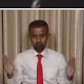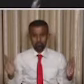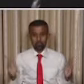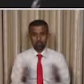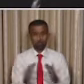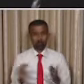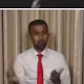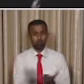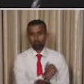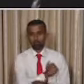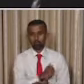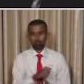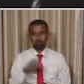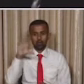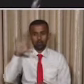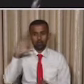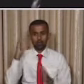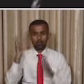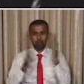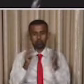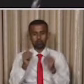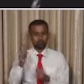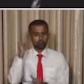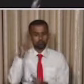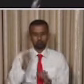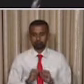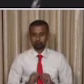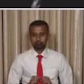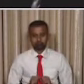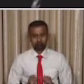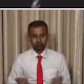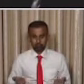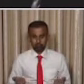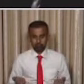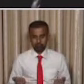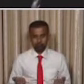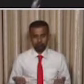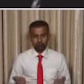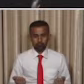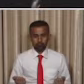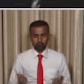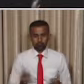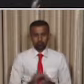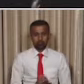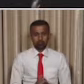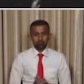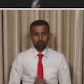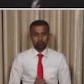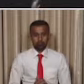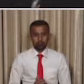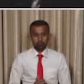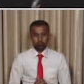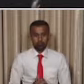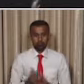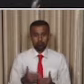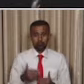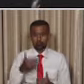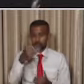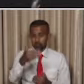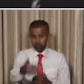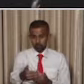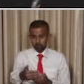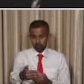තැන් අහිමි කරපු රටක් ලෝක ඉතිහාසෙත් නැහැ. ඒක නිසා මේ ඉදිරියේදී